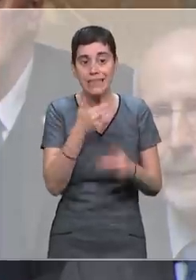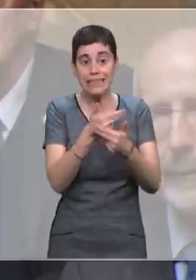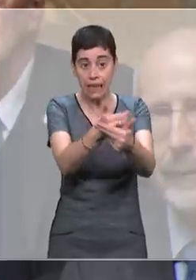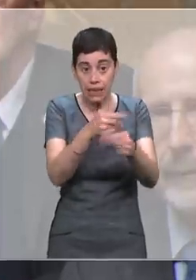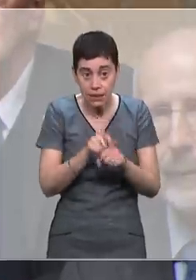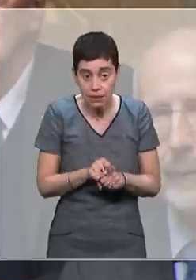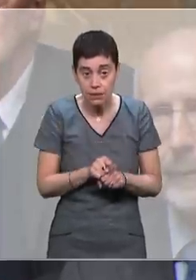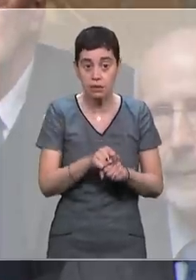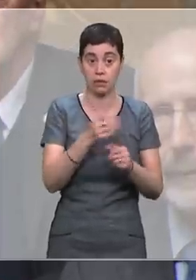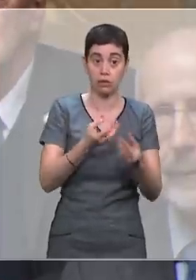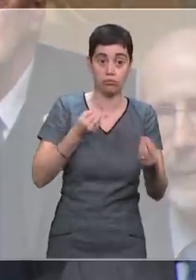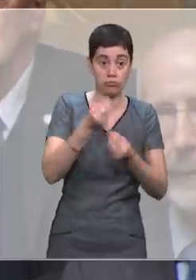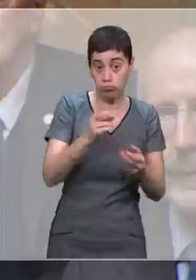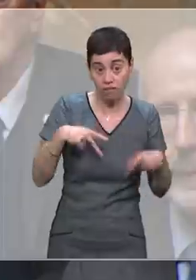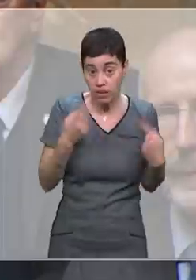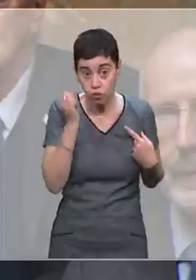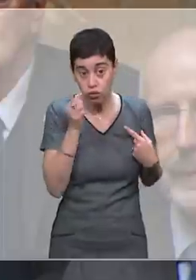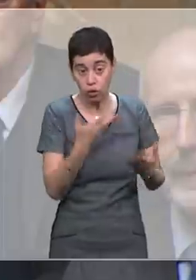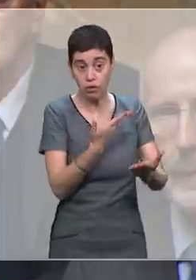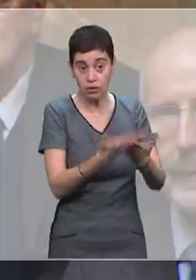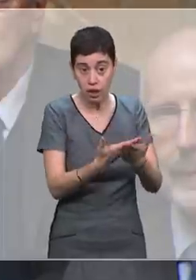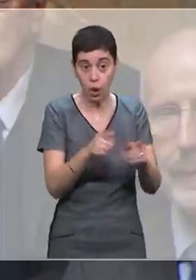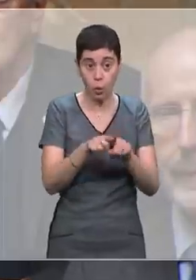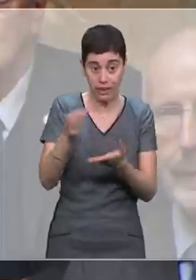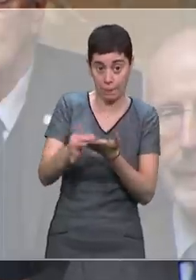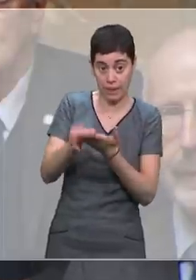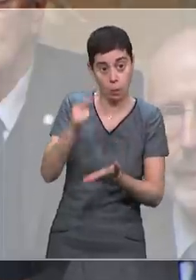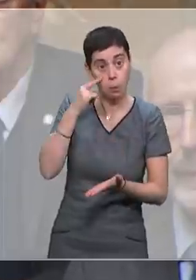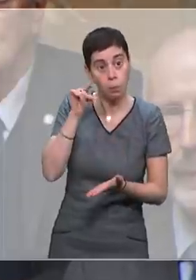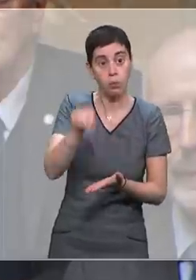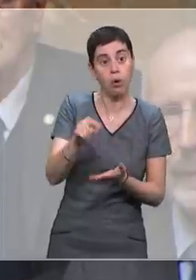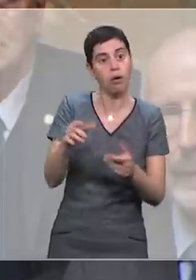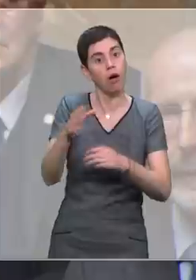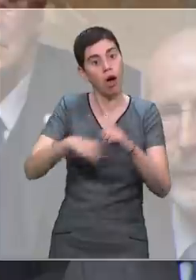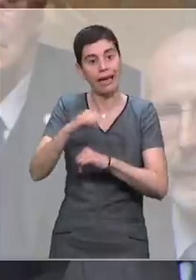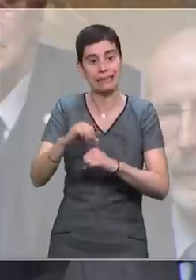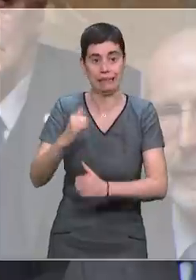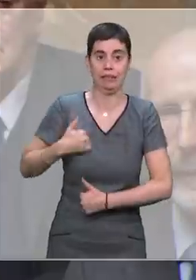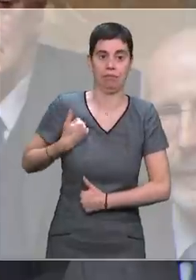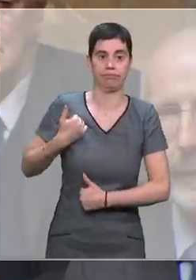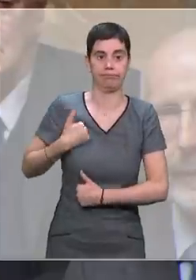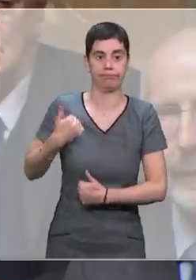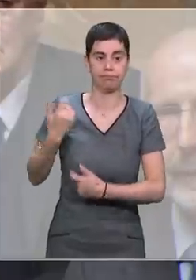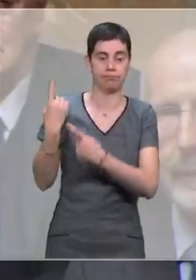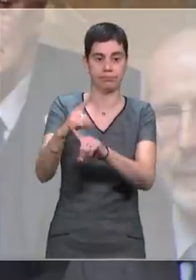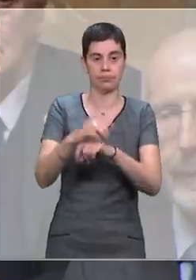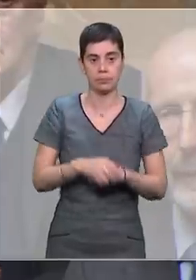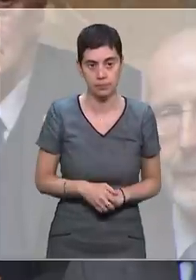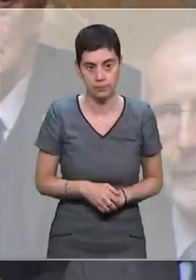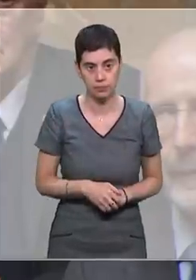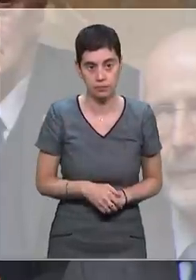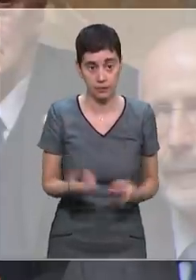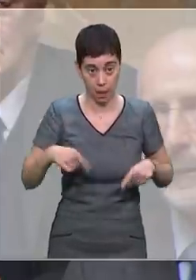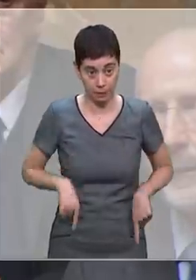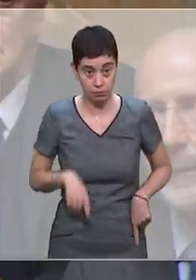sa connectivité dans la vie de tous les jours, mais aussi pour des applications de défense. Les dernières annonces du commissaire européen Thierry Breton sont